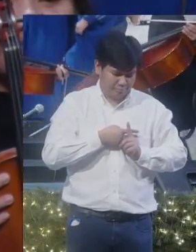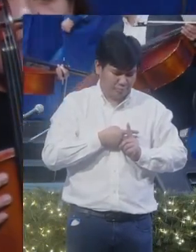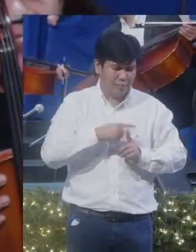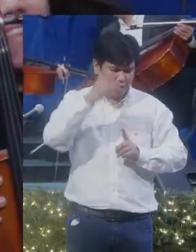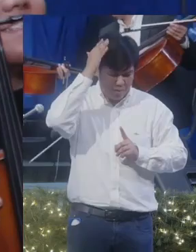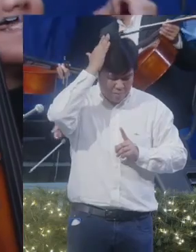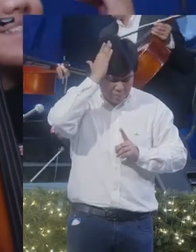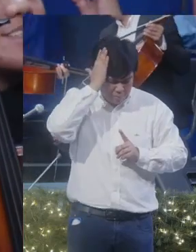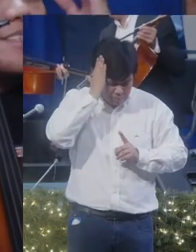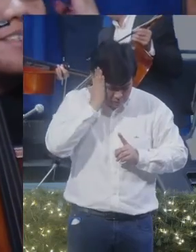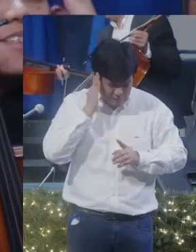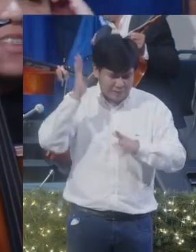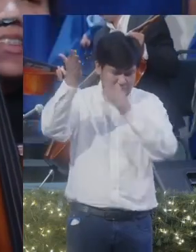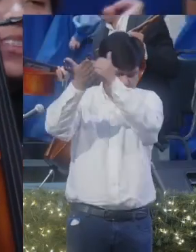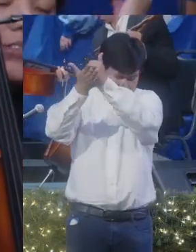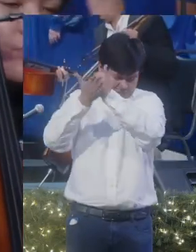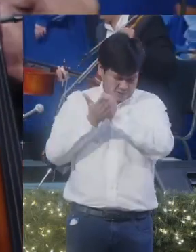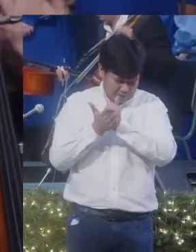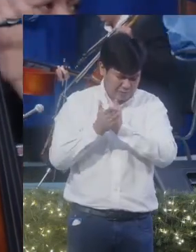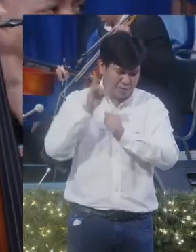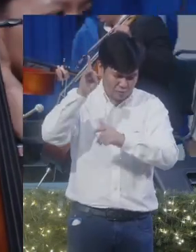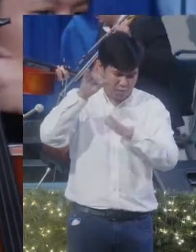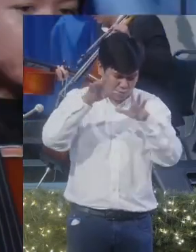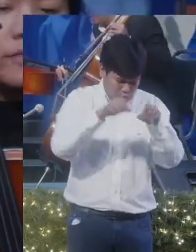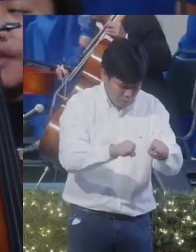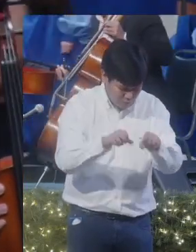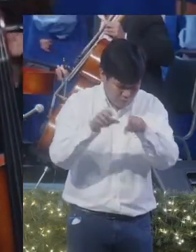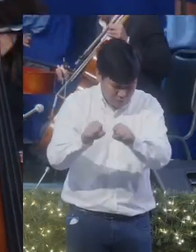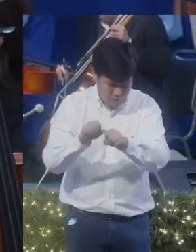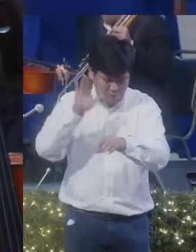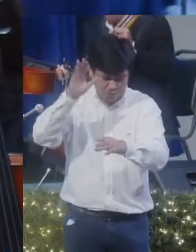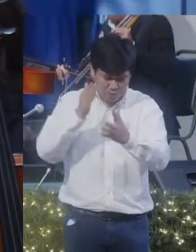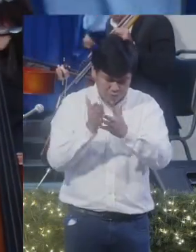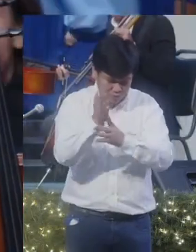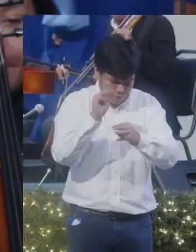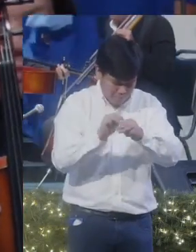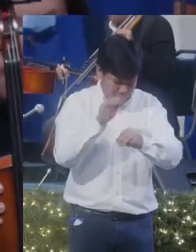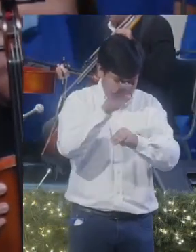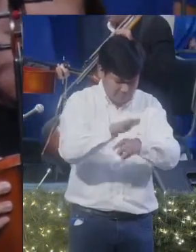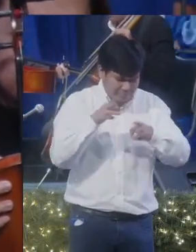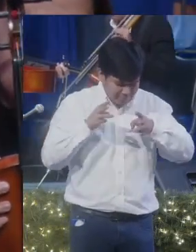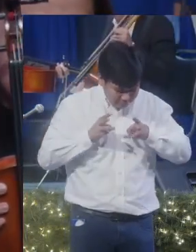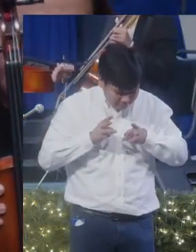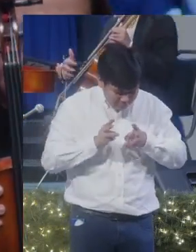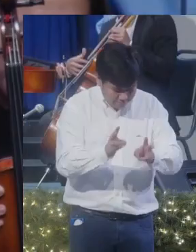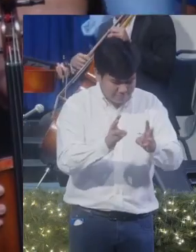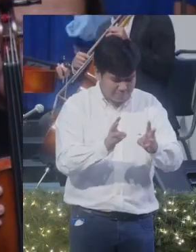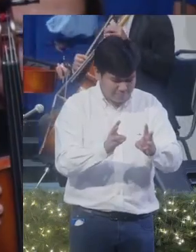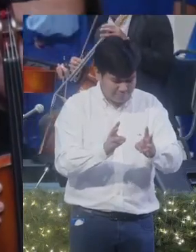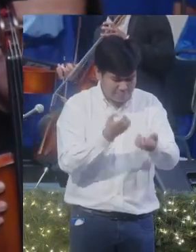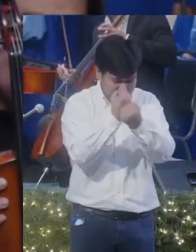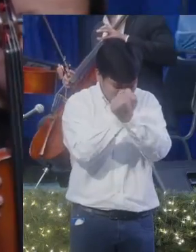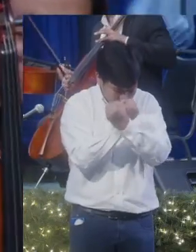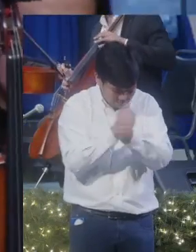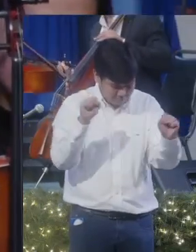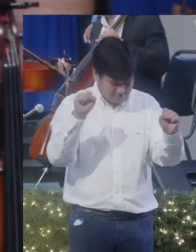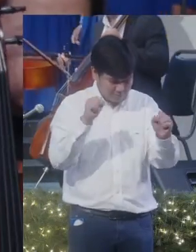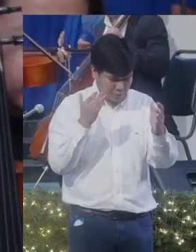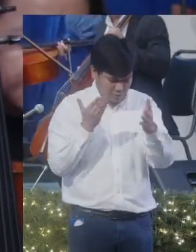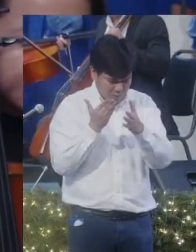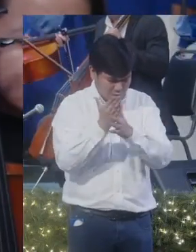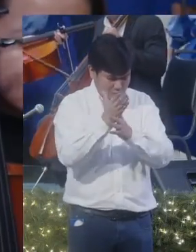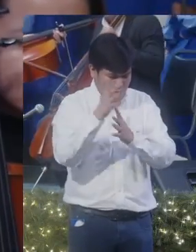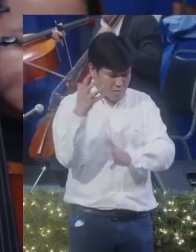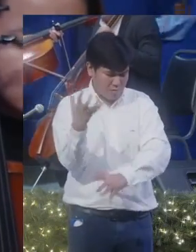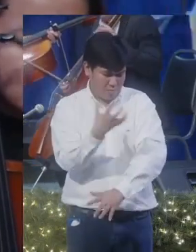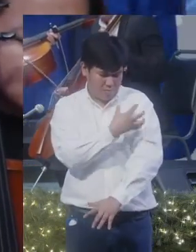Hulihin ang mga tao na sa iyong mirakulong kaparaanan ay ililigtas mo sa pamamagitan